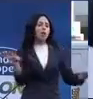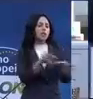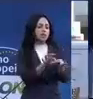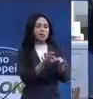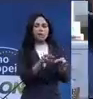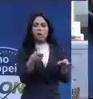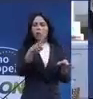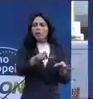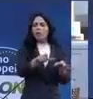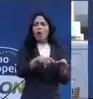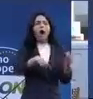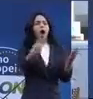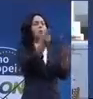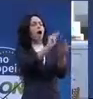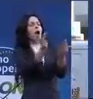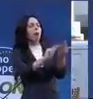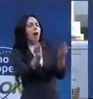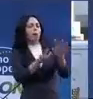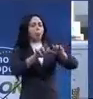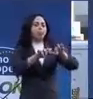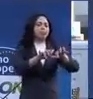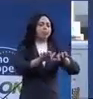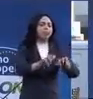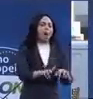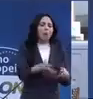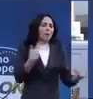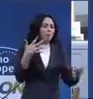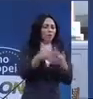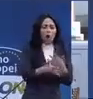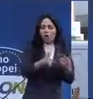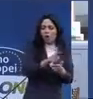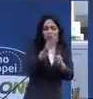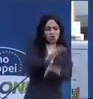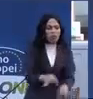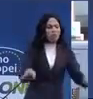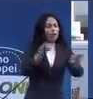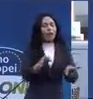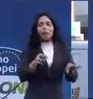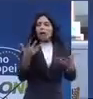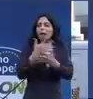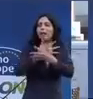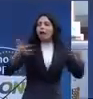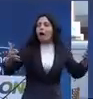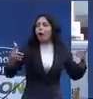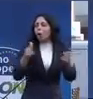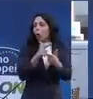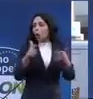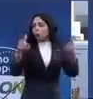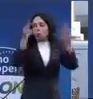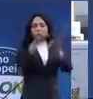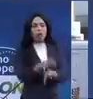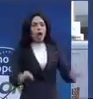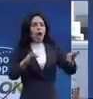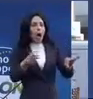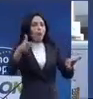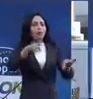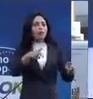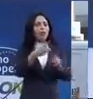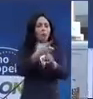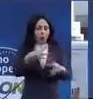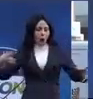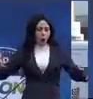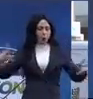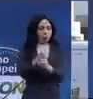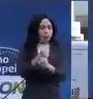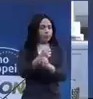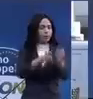nulla è null è profondo nulla èe perché essere riassunto in una